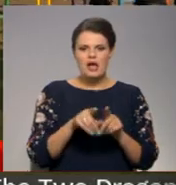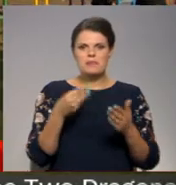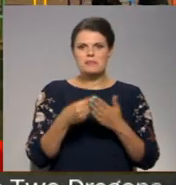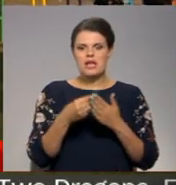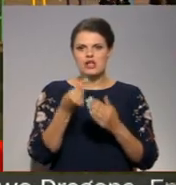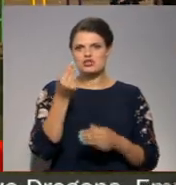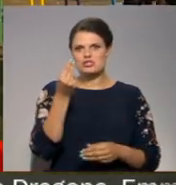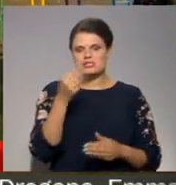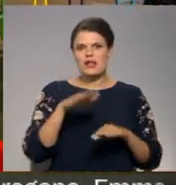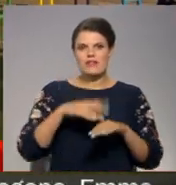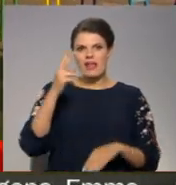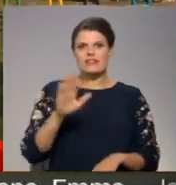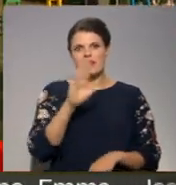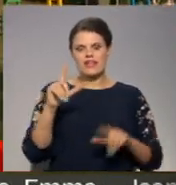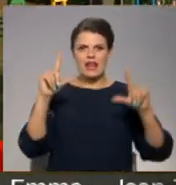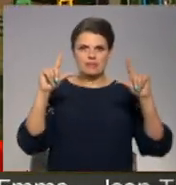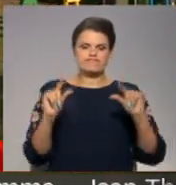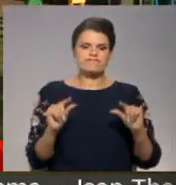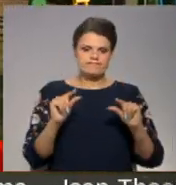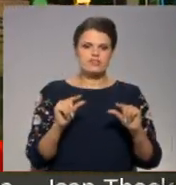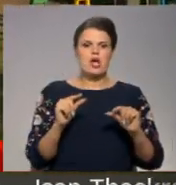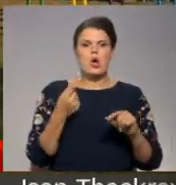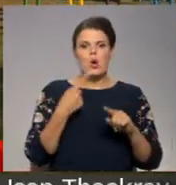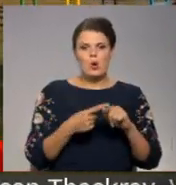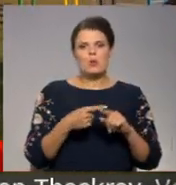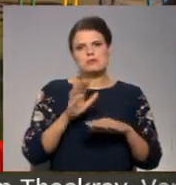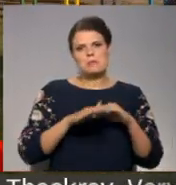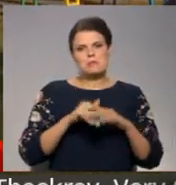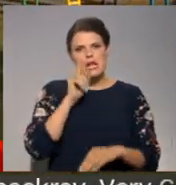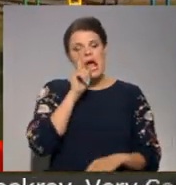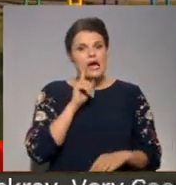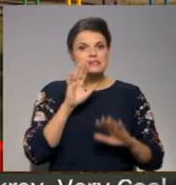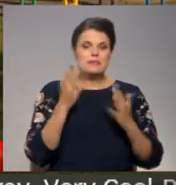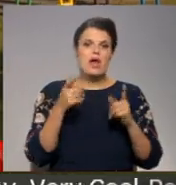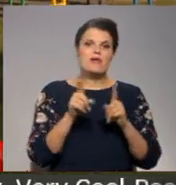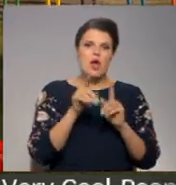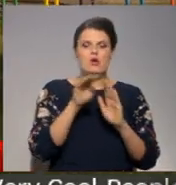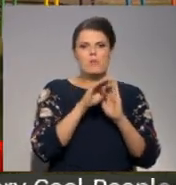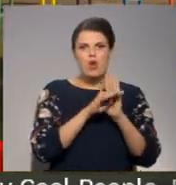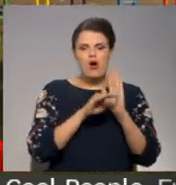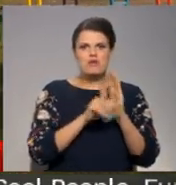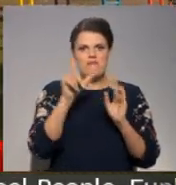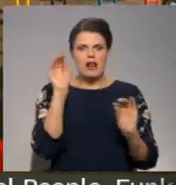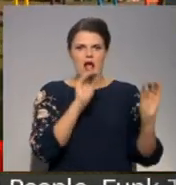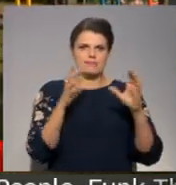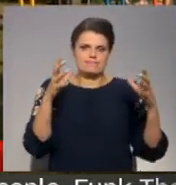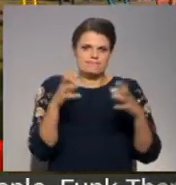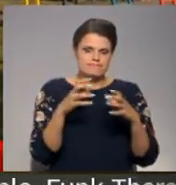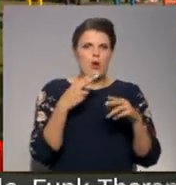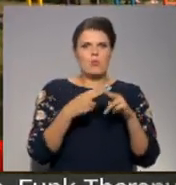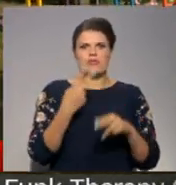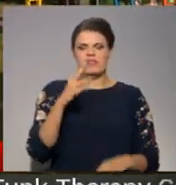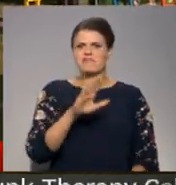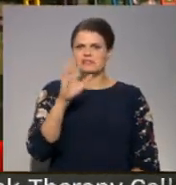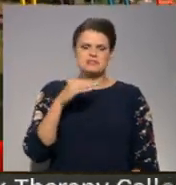biļešu cena daļ 2 dienām kļūst pieejamāk apmeklētājiem un tāda praktiska apsmēra. Bet līdz ar to programma arī ir daudz koncentrētāka, un īstenībā tās 2